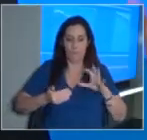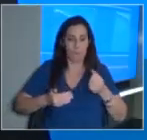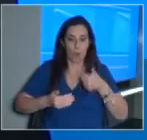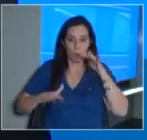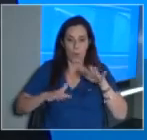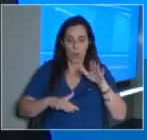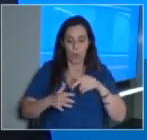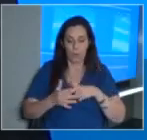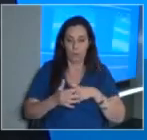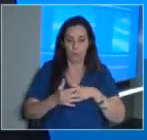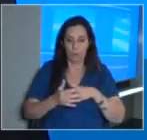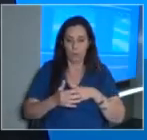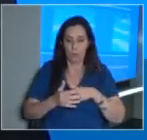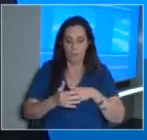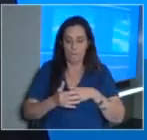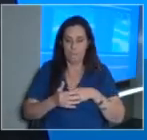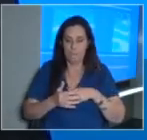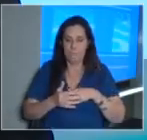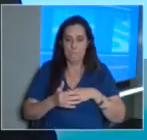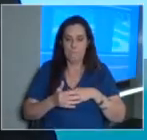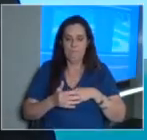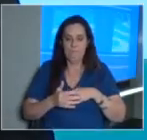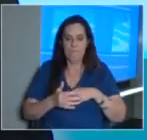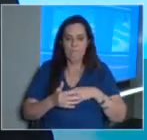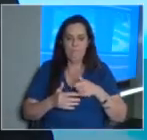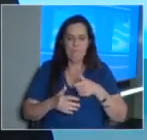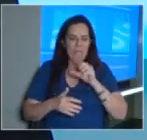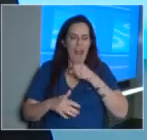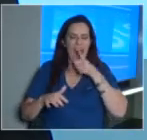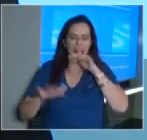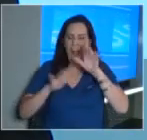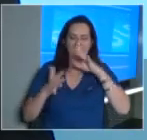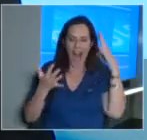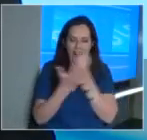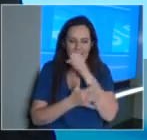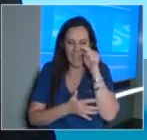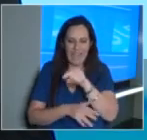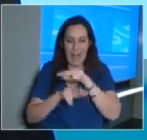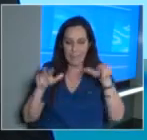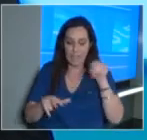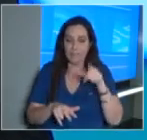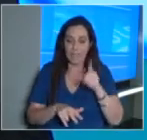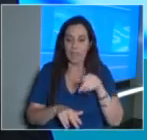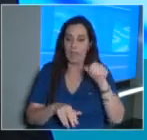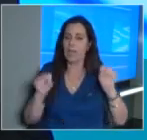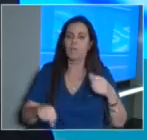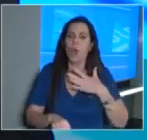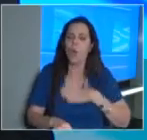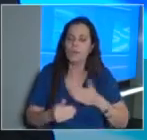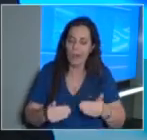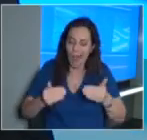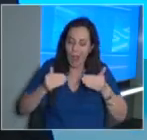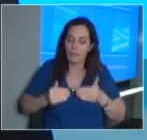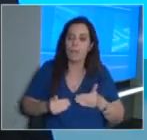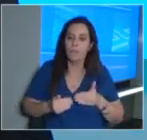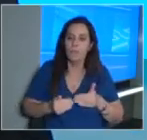ראש הממשלה או מי שקיבל עליו את מנדט הרכבת הממשלה לא מגיע למצב הזה וצריך ללכת לנשיא, הם רוצים להקדים